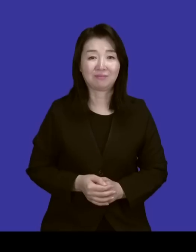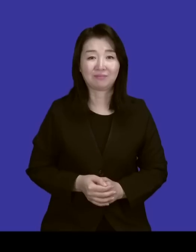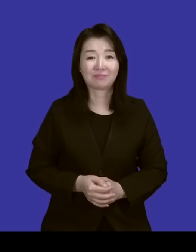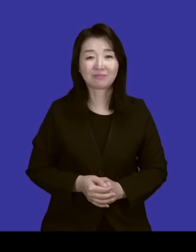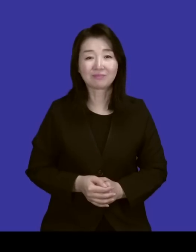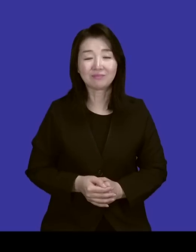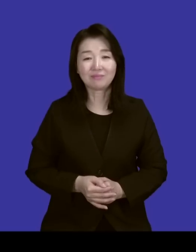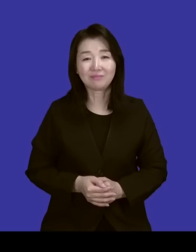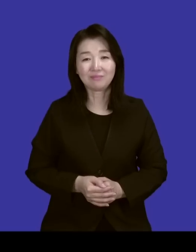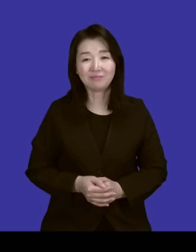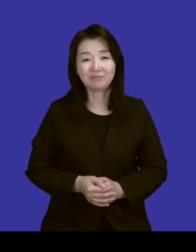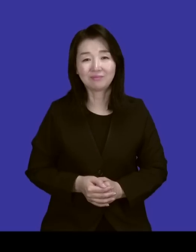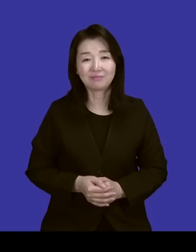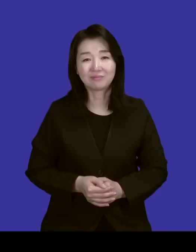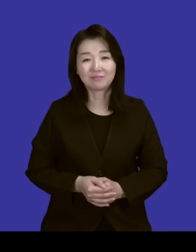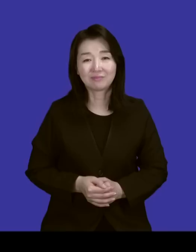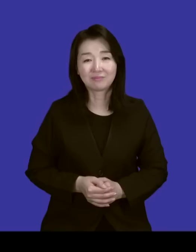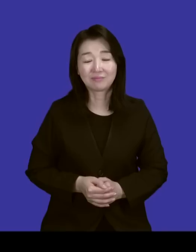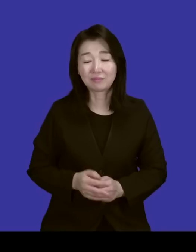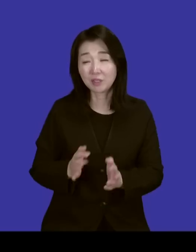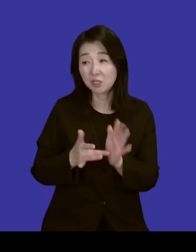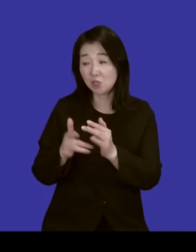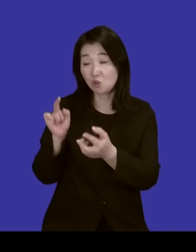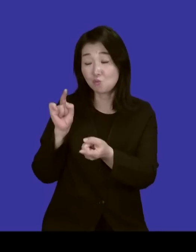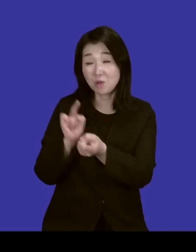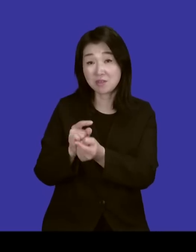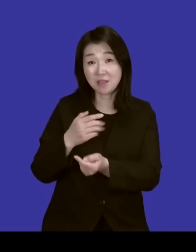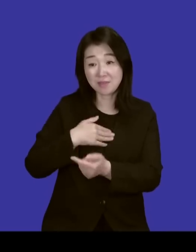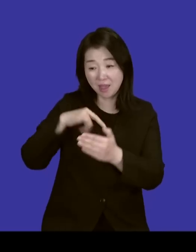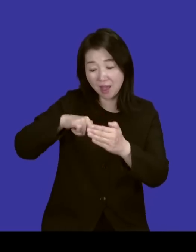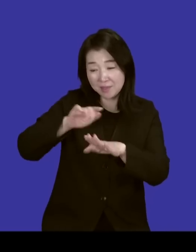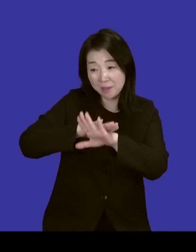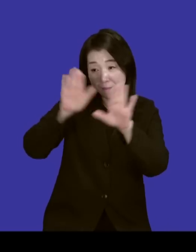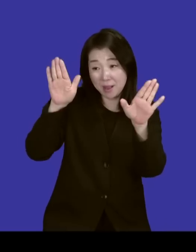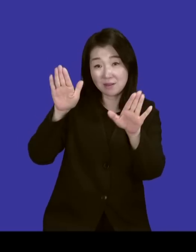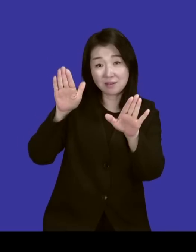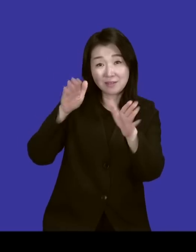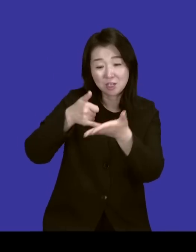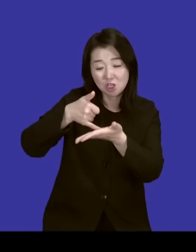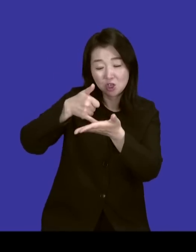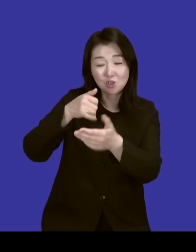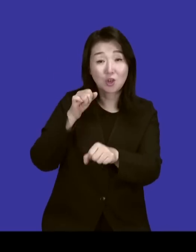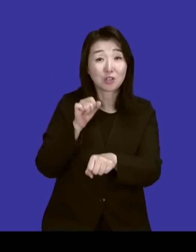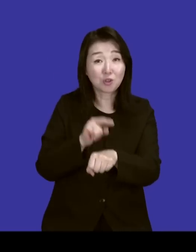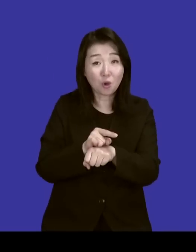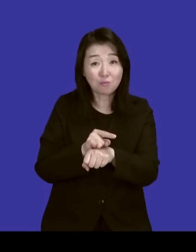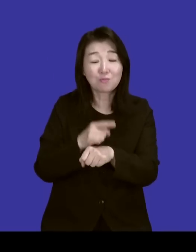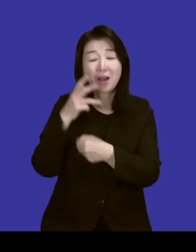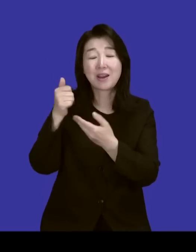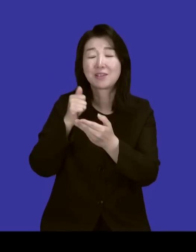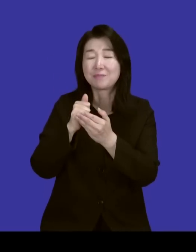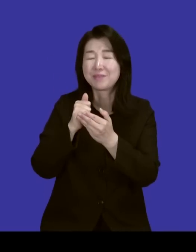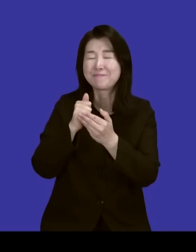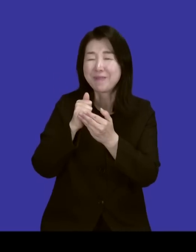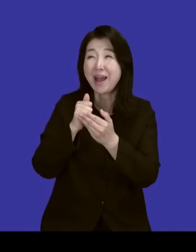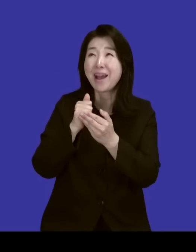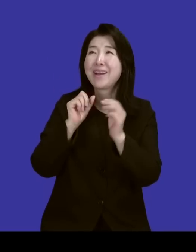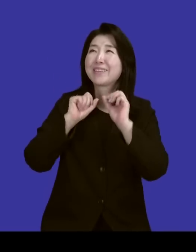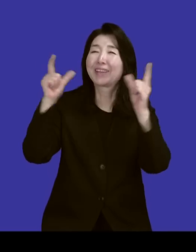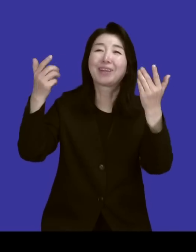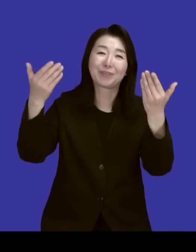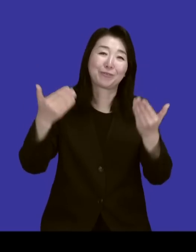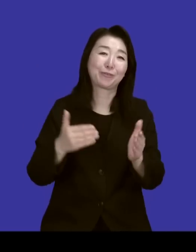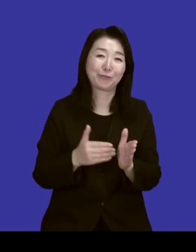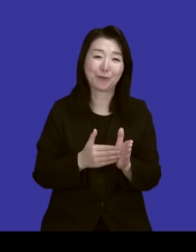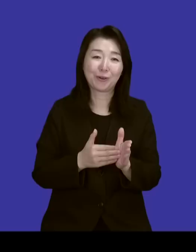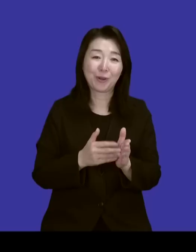제가 예수님을 만나니까 내 안에 있었던 밝은 어떤 성품, 성격 이런 걸 하나님 깨워주신 것 같아요. 네.